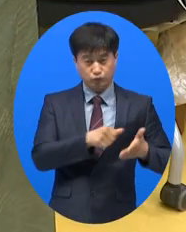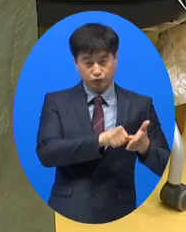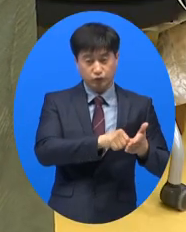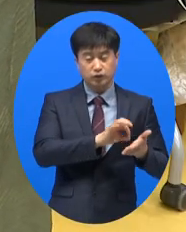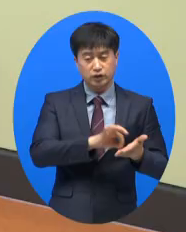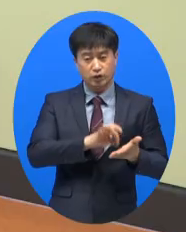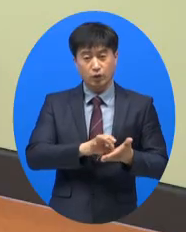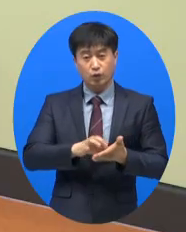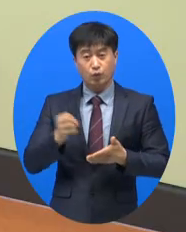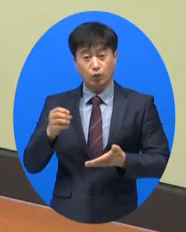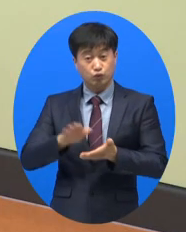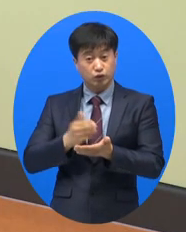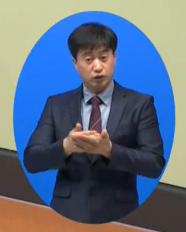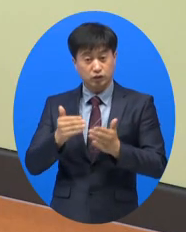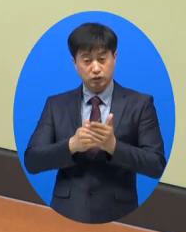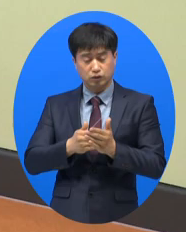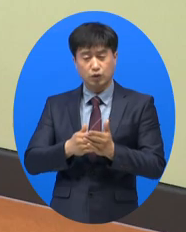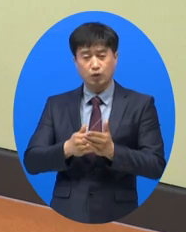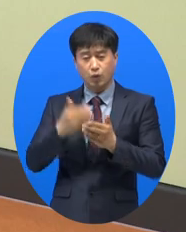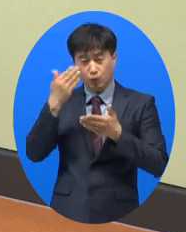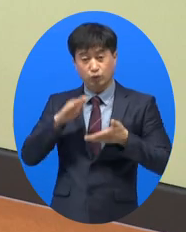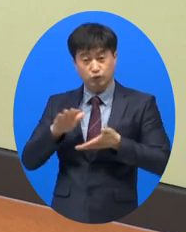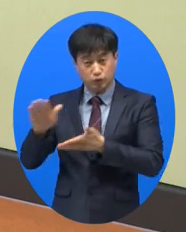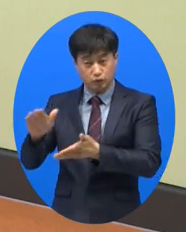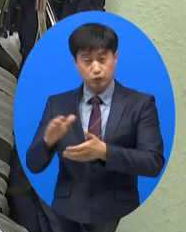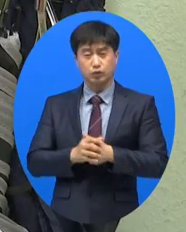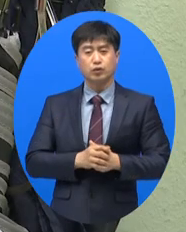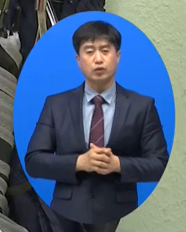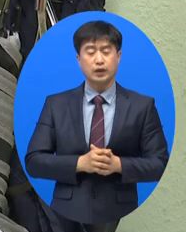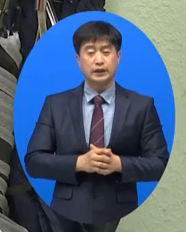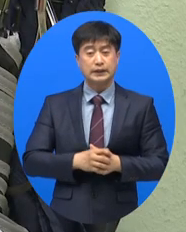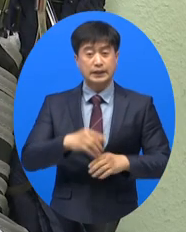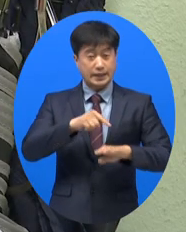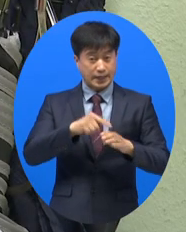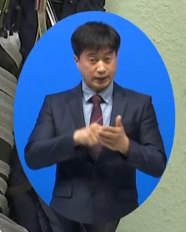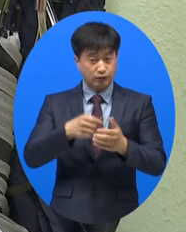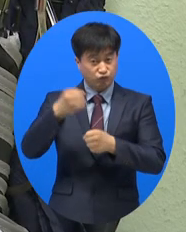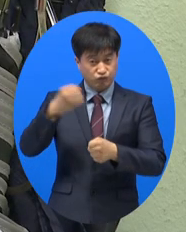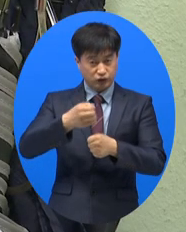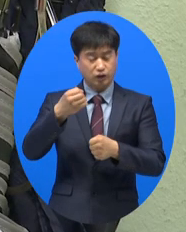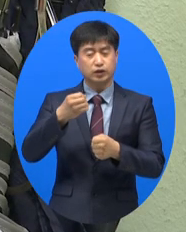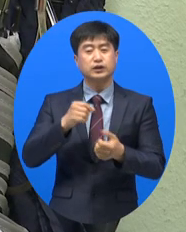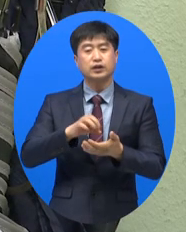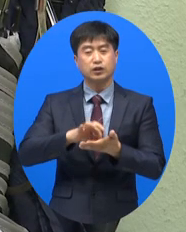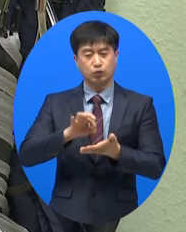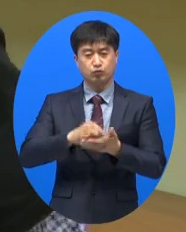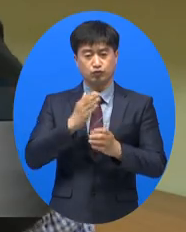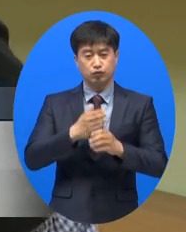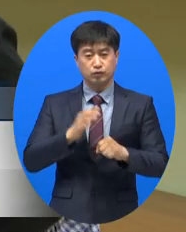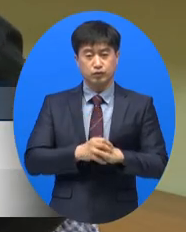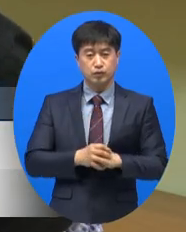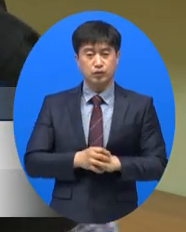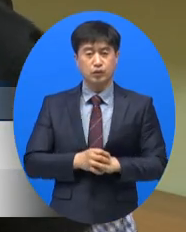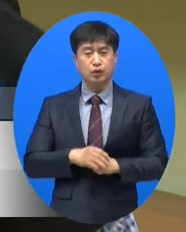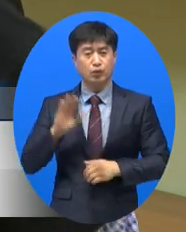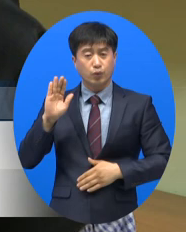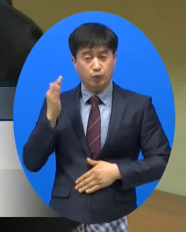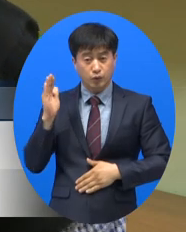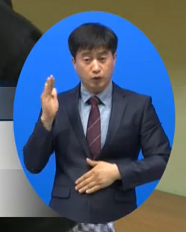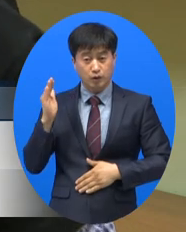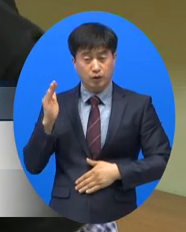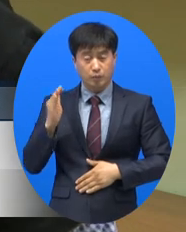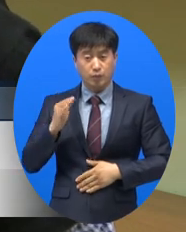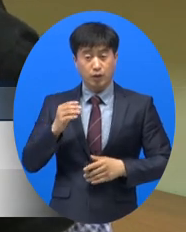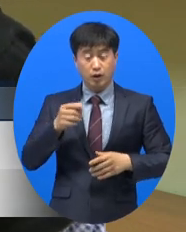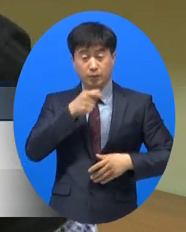기부됩니다 또 우산이 필요한 시민들이 무료로 쓰고 자발적으로 반납하는 양심 우선으로 쓰입니다 반응 좋고 요즘 최근